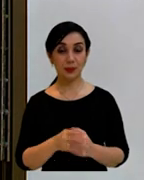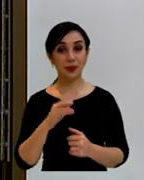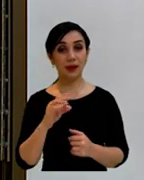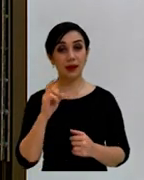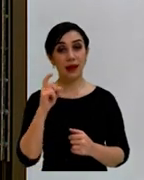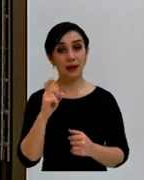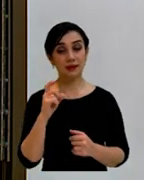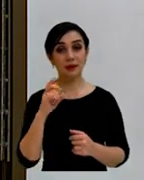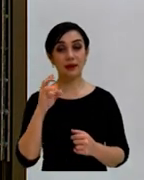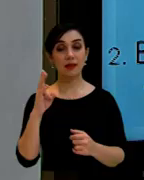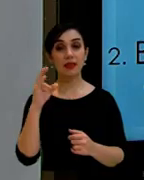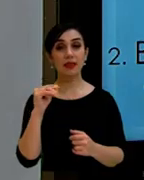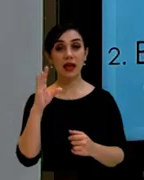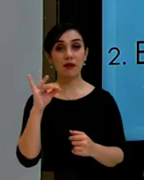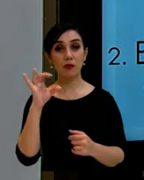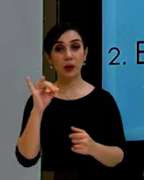Hazrat Navoiydan bir bayt.